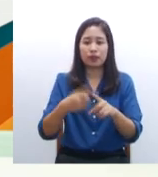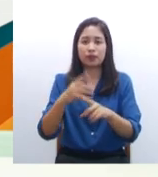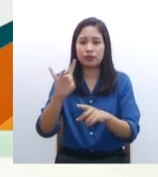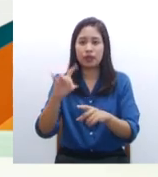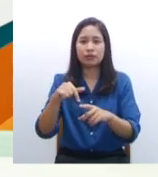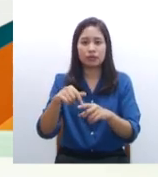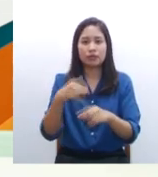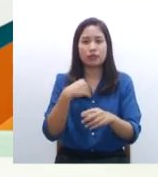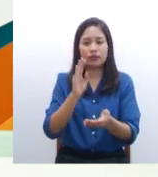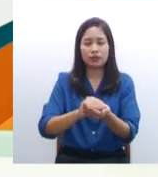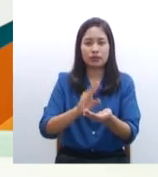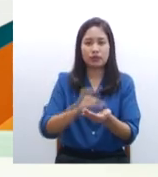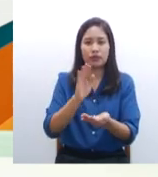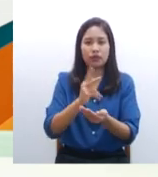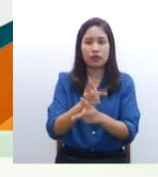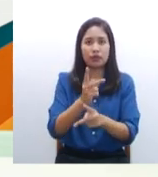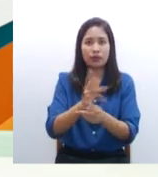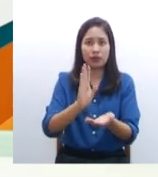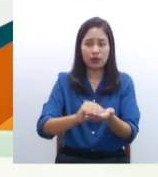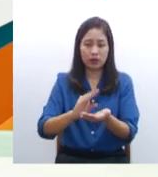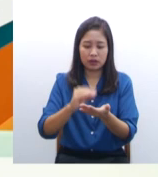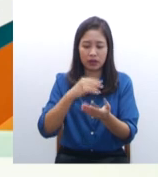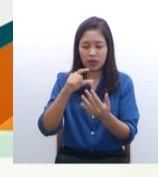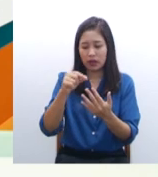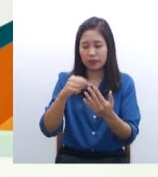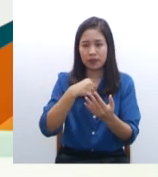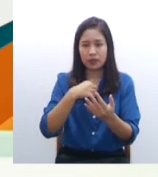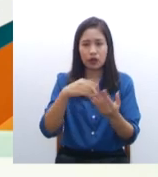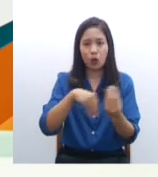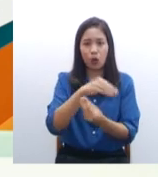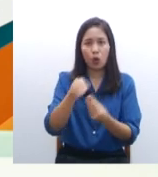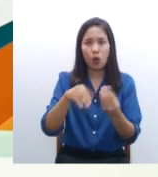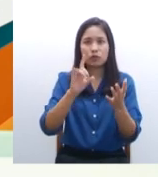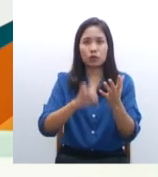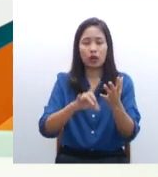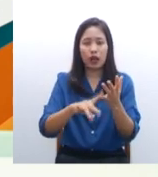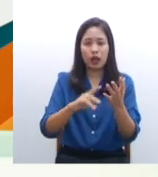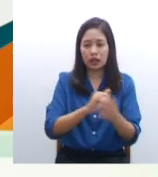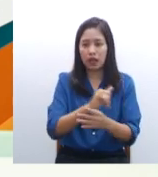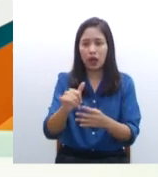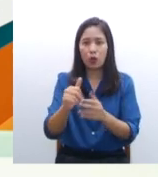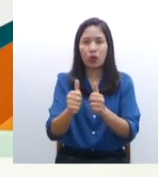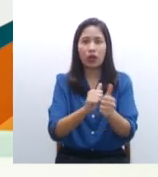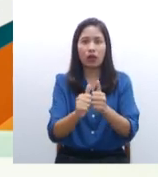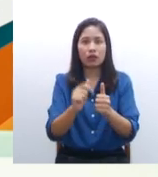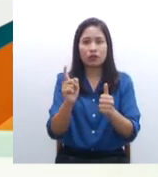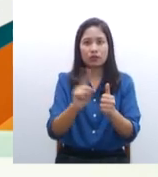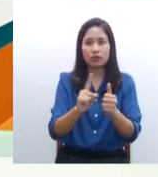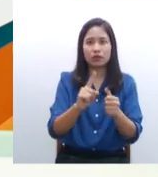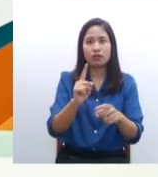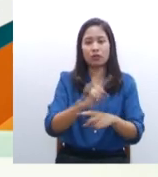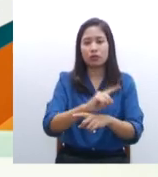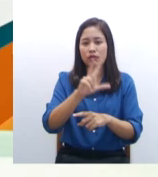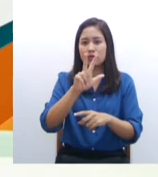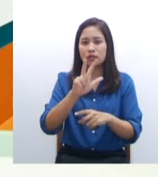การเก็บคะแนนในช่วงทดสอบระบบนี้รอบสุดท้ายจะคัดเลือก20ทีมเพื่อเข้าแข่งขันภายในงาน3ทศวร